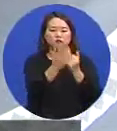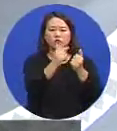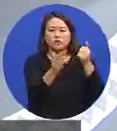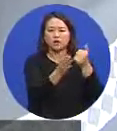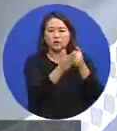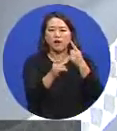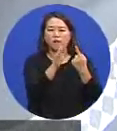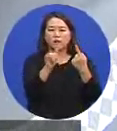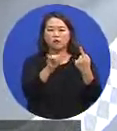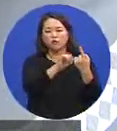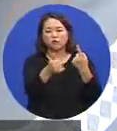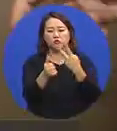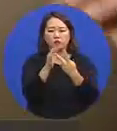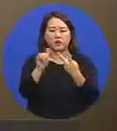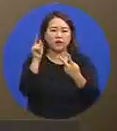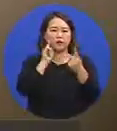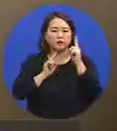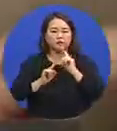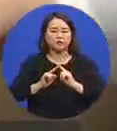명이 다쳤습니다.